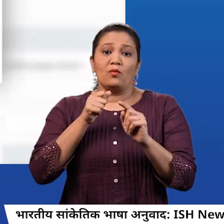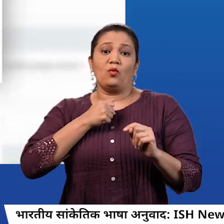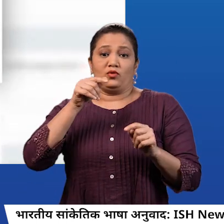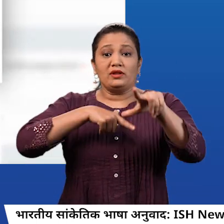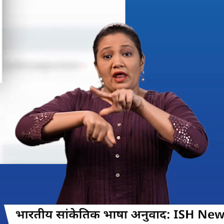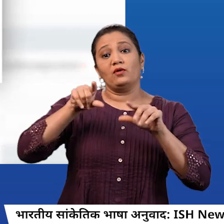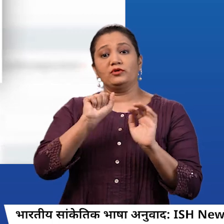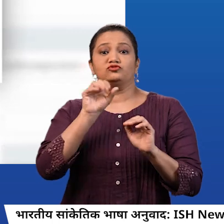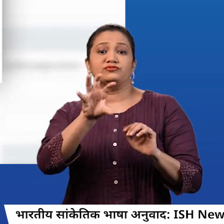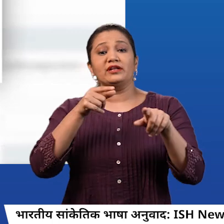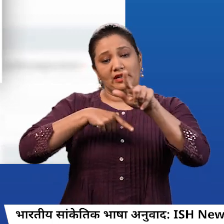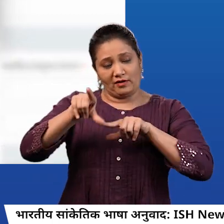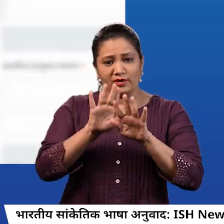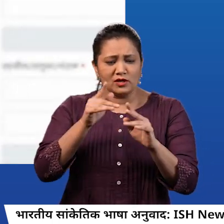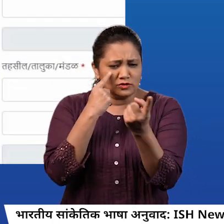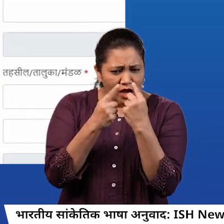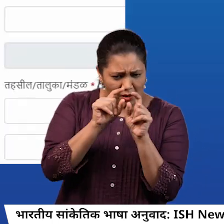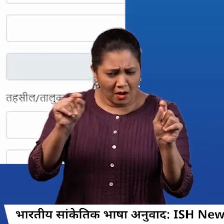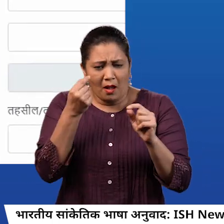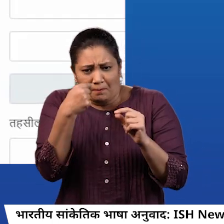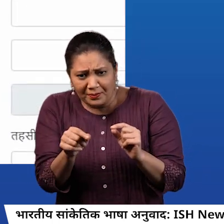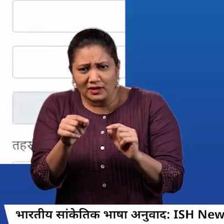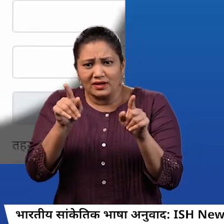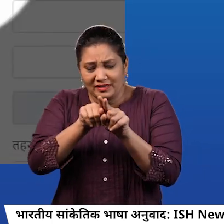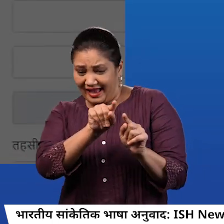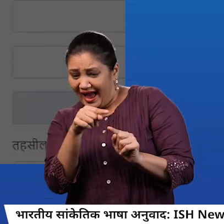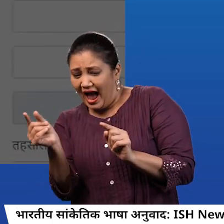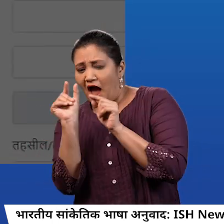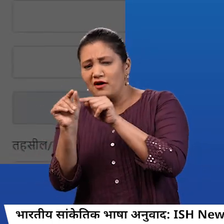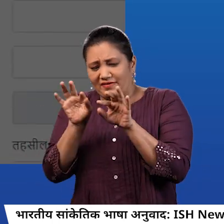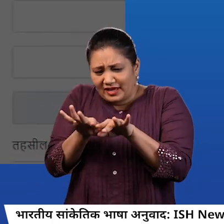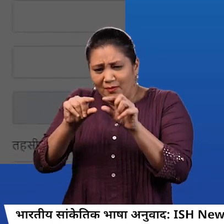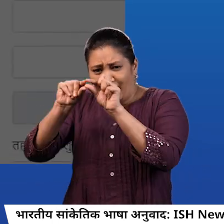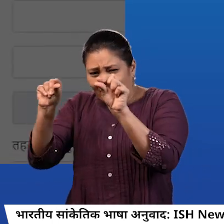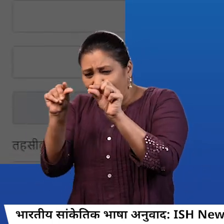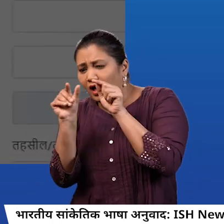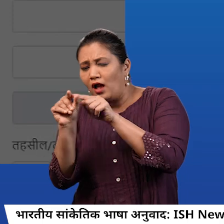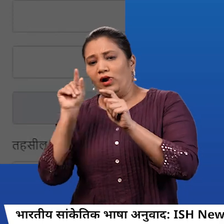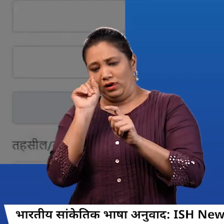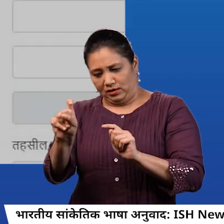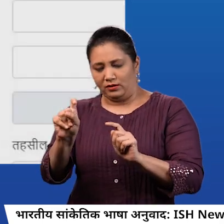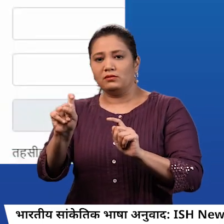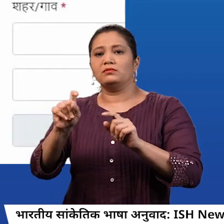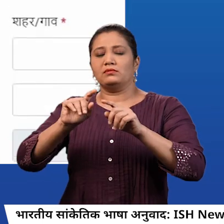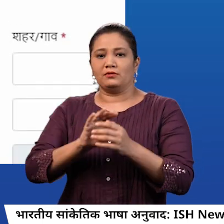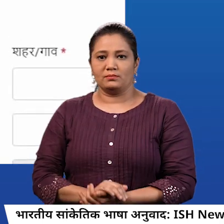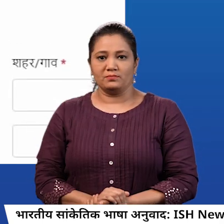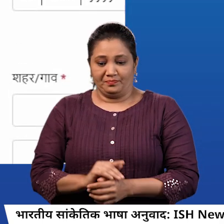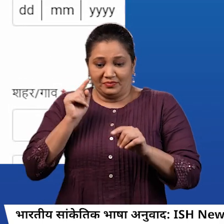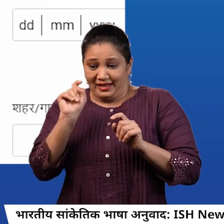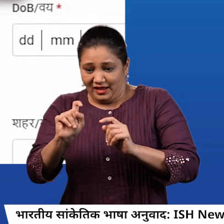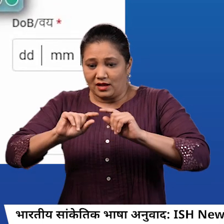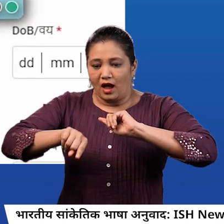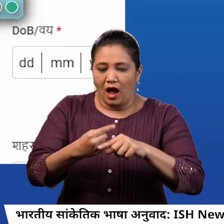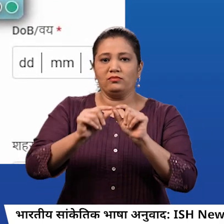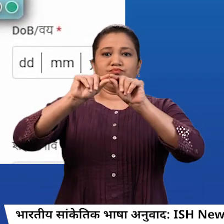दिसतो. हे तपशील तपासा आणि काही चुका असतील तर त्या दुरुस्त करण्यासाठी इथे दिसत असलेल्या कीबोर्डच्या खुणेवर क्लिक करा. मग समोर